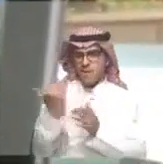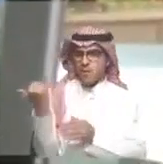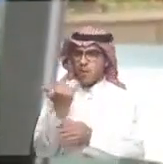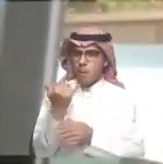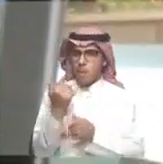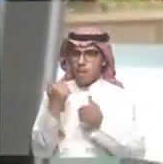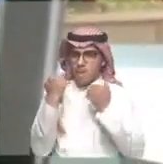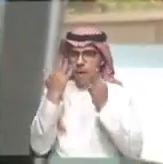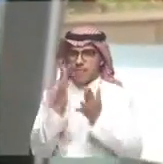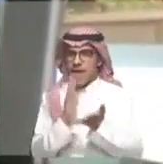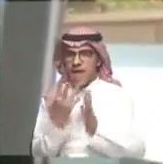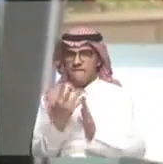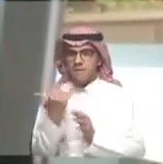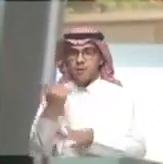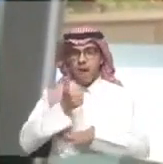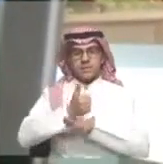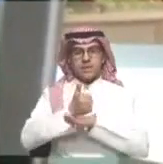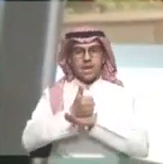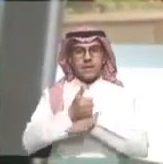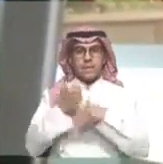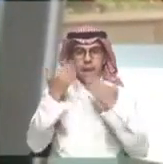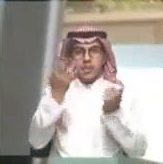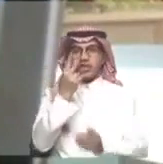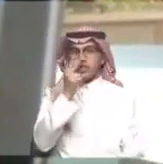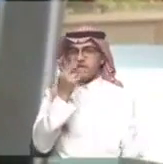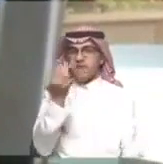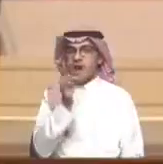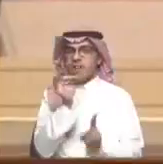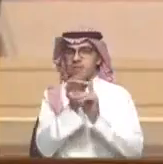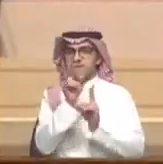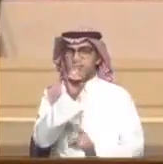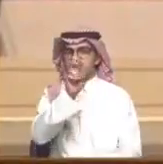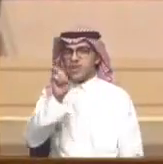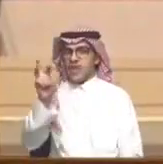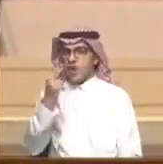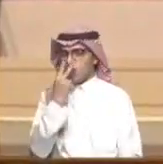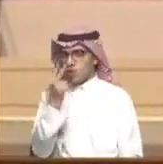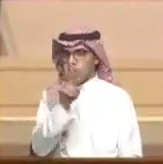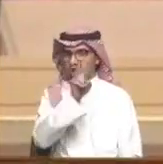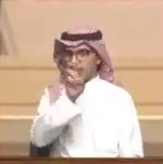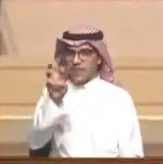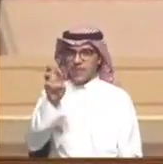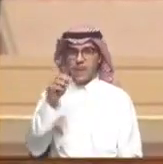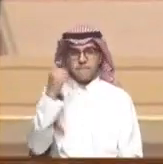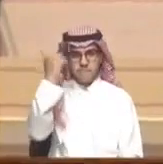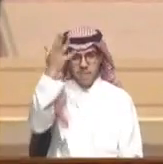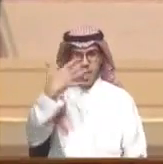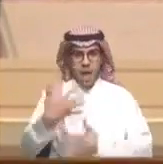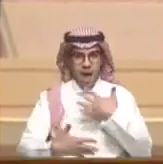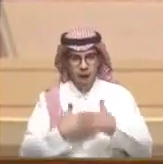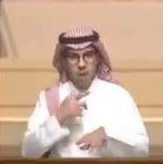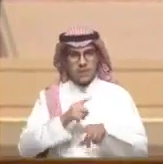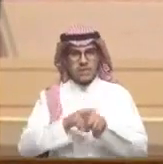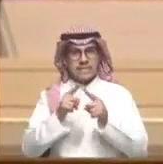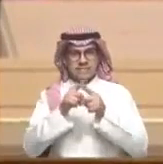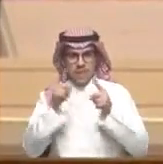يعد ممكنا أساسيا لرؤية المملكة 2030، ومضيفا أن الوزارة تسعى إلى تحويل ساعات